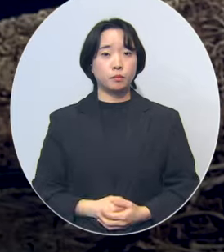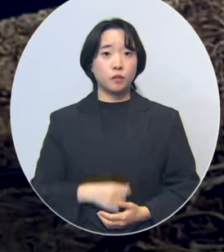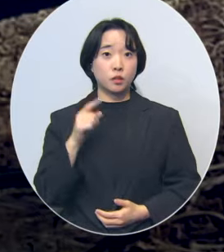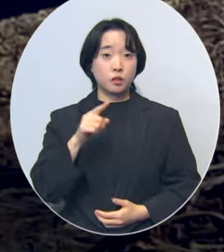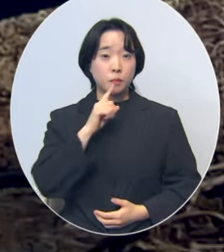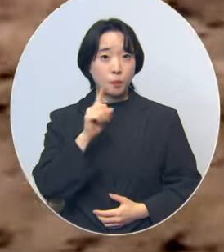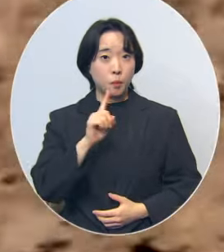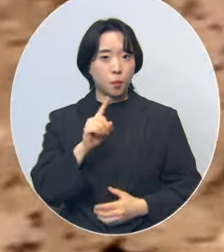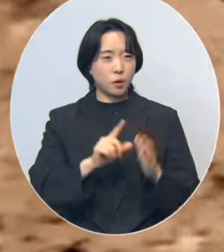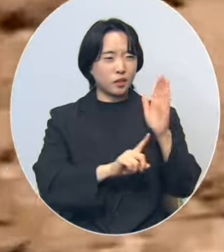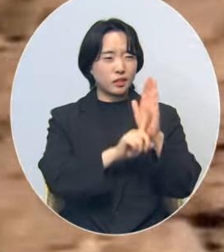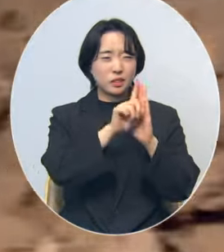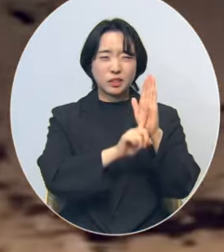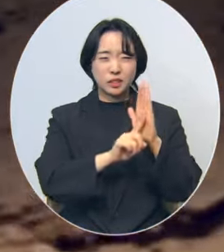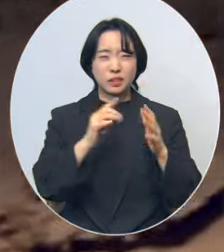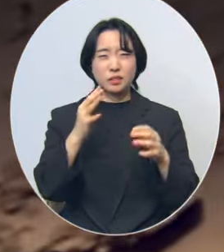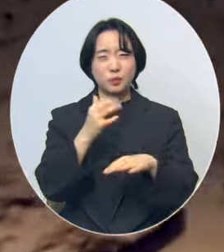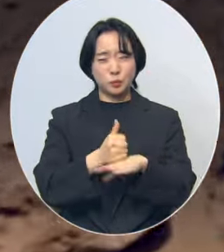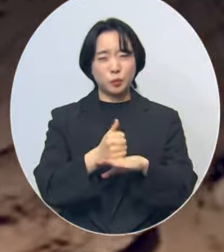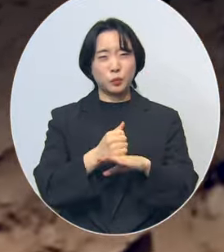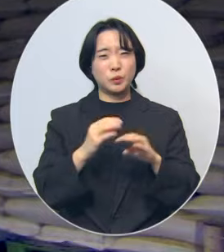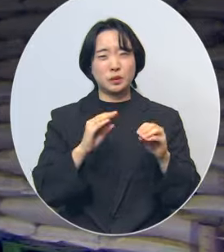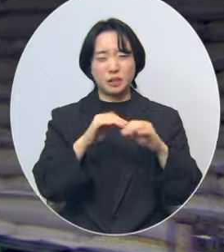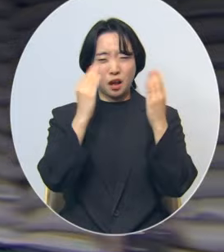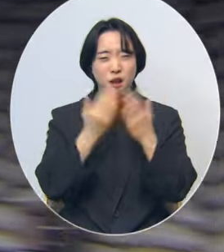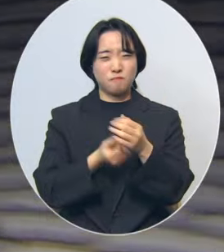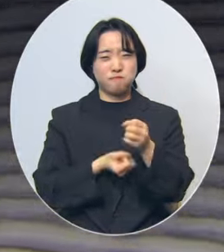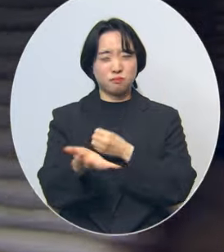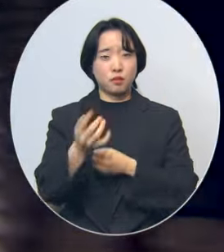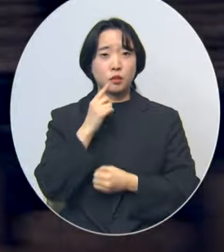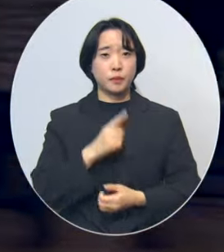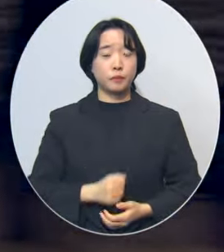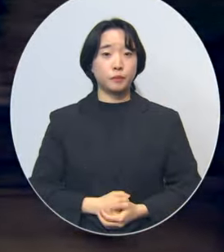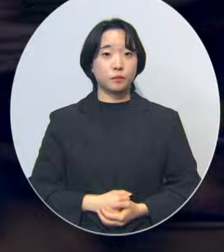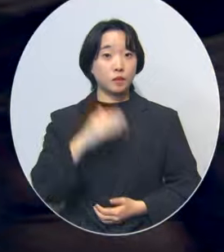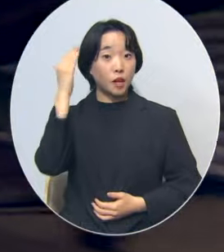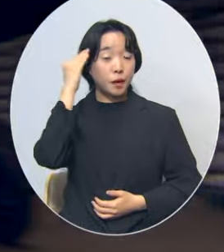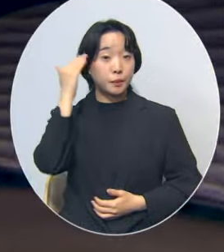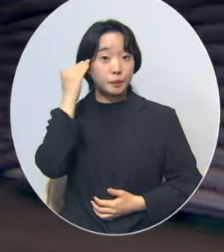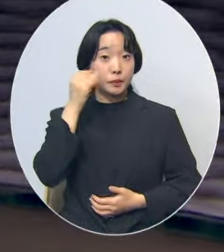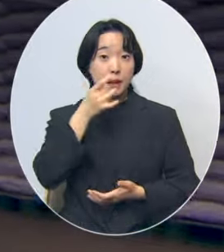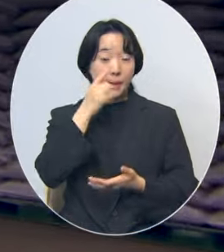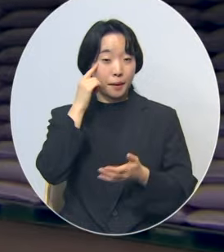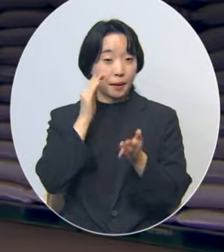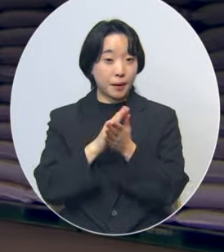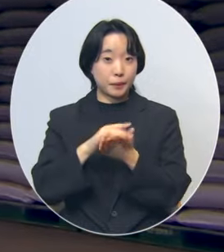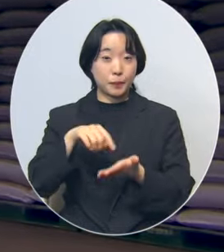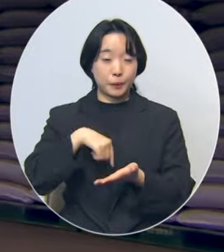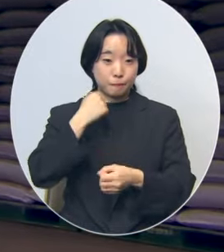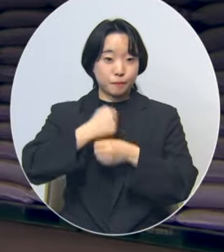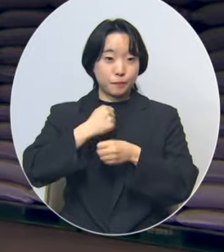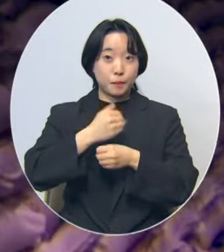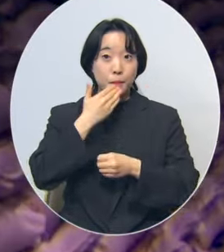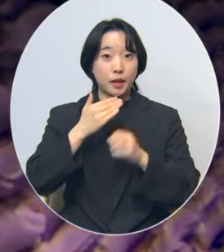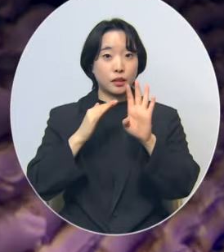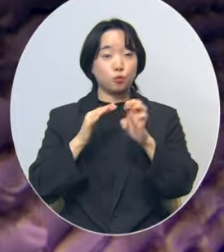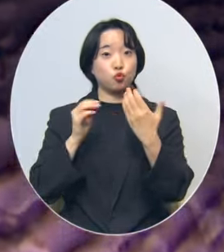있니다 2022년 기준 한국의 식량 자급률은 49.3% 곡물 자급률은